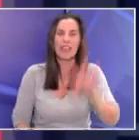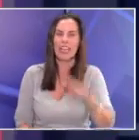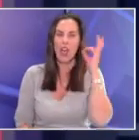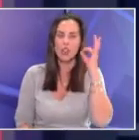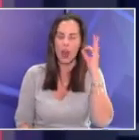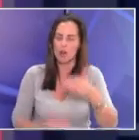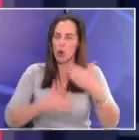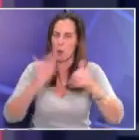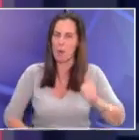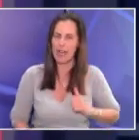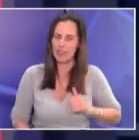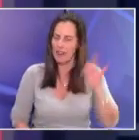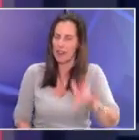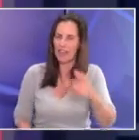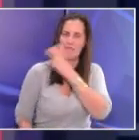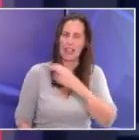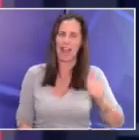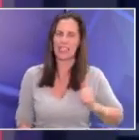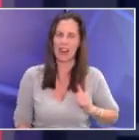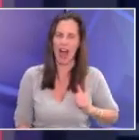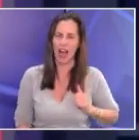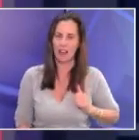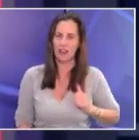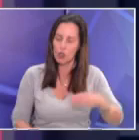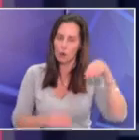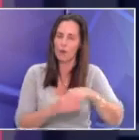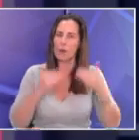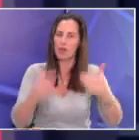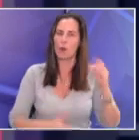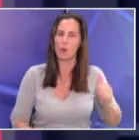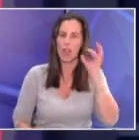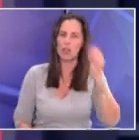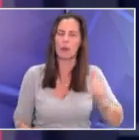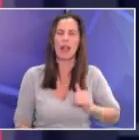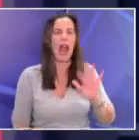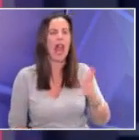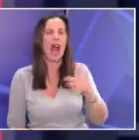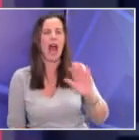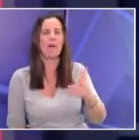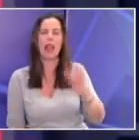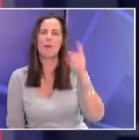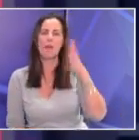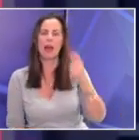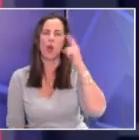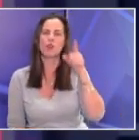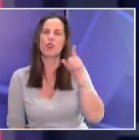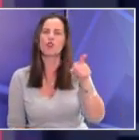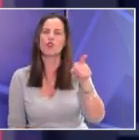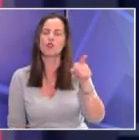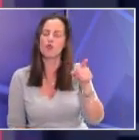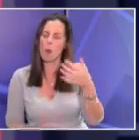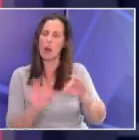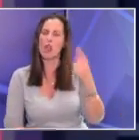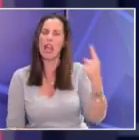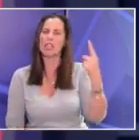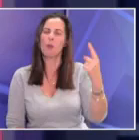נשים שקודמו בצבא, ונגד מפקדי הצבא שמעורבים בקידום נשים בצבא. למה את חושבת, למה את חושבת שהוא מרשה